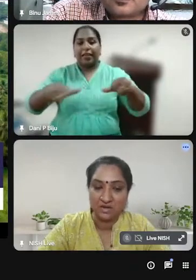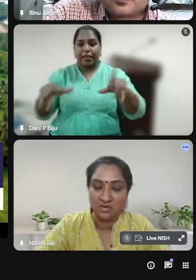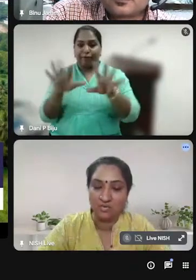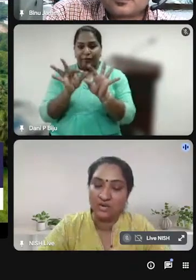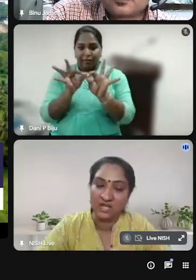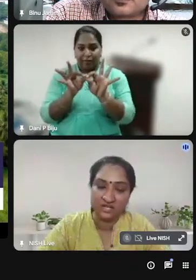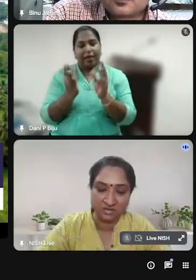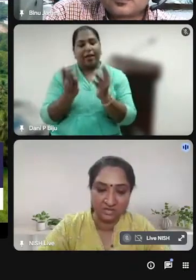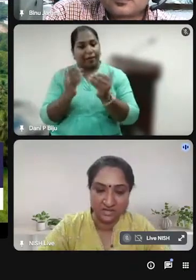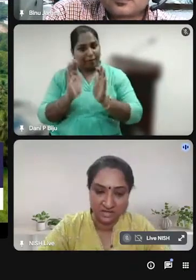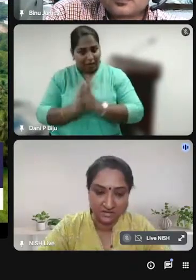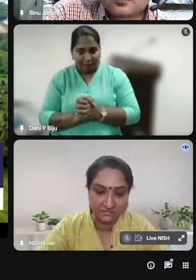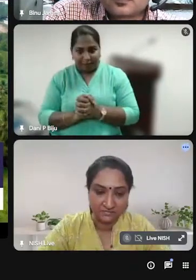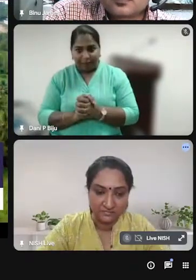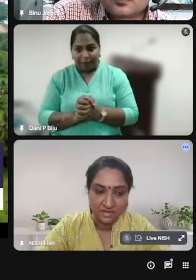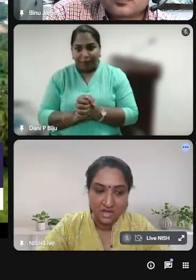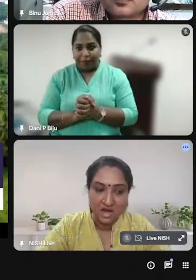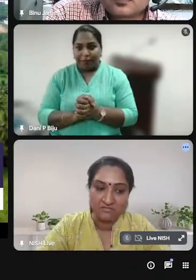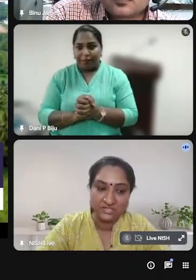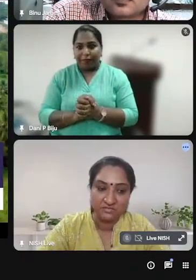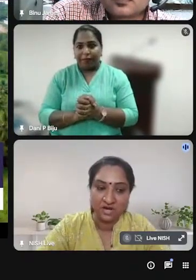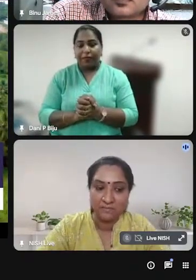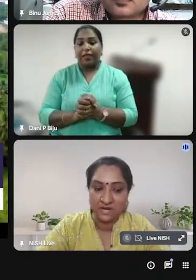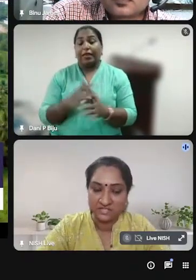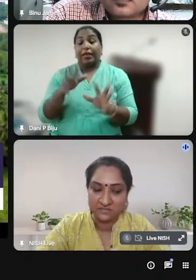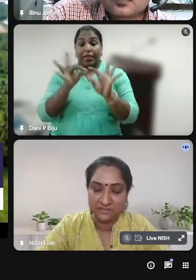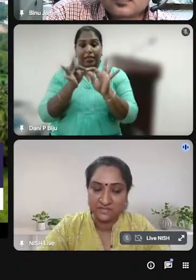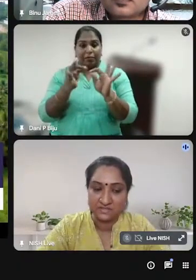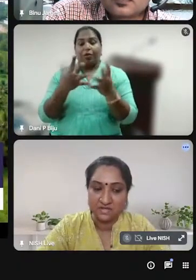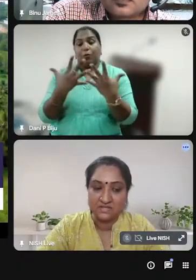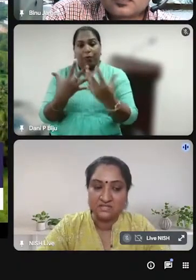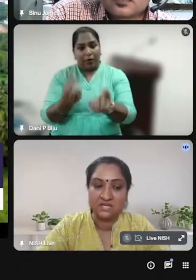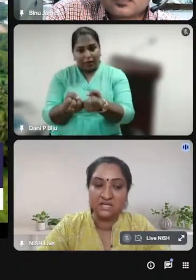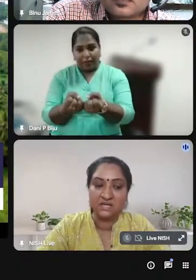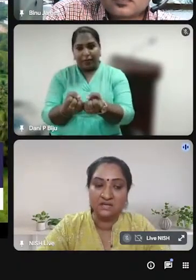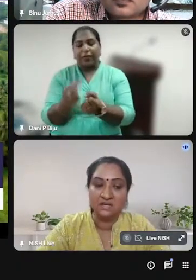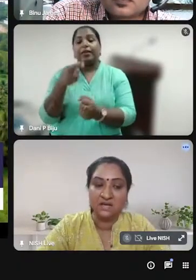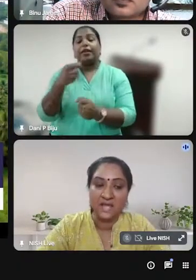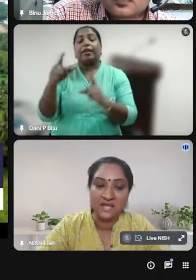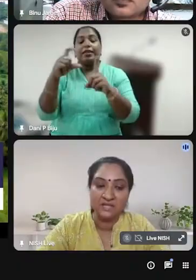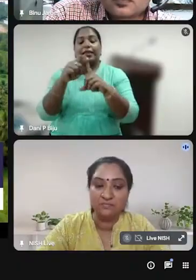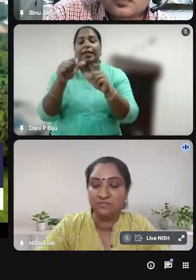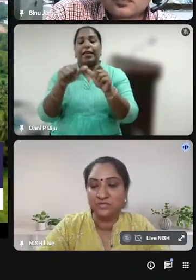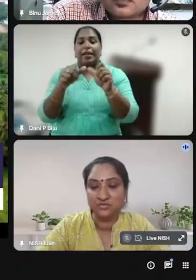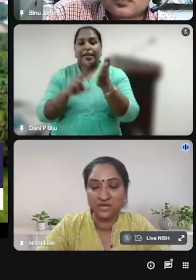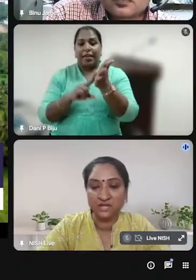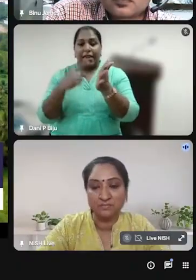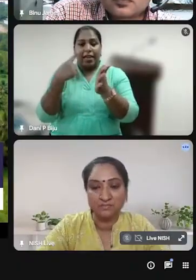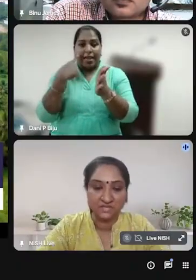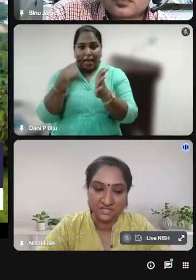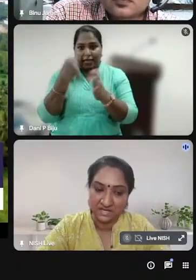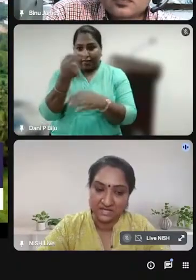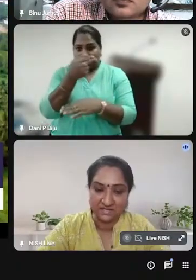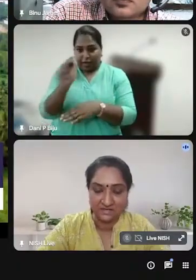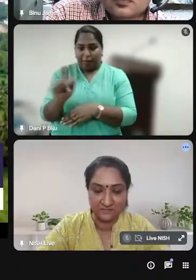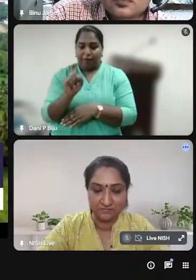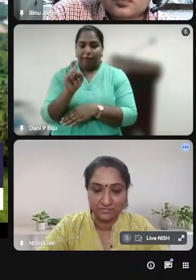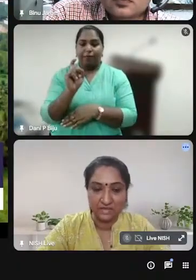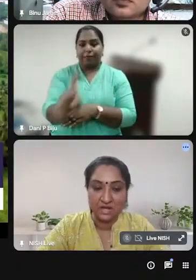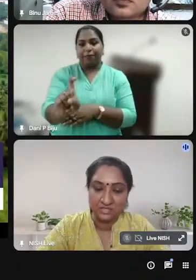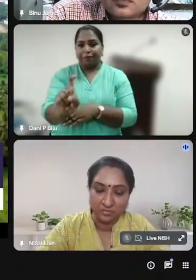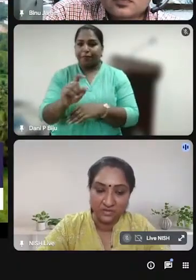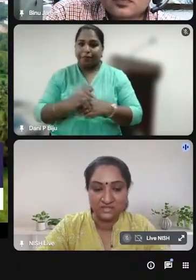പരിഭാഷ ഉണ്ടായിരിക്കുന്നതാണ്. ആവശ്യമുള്ള പാർട്ടിസിപ്പൻസ് സ്ക്രീനിൽ ഡാനി പി ബിജുവിനെ പിൻ